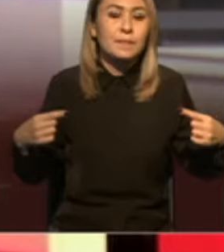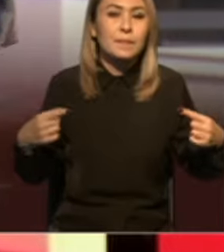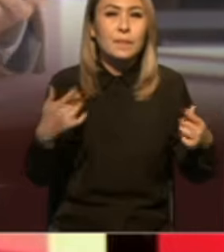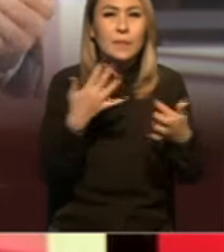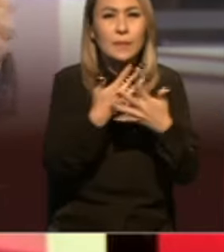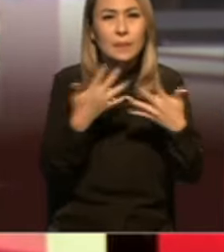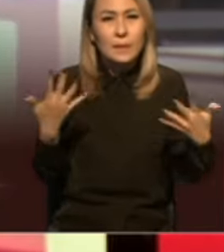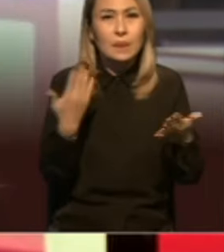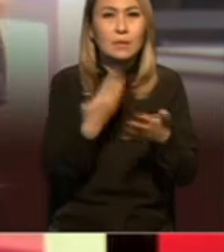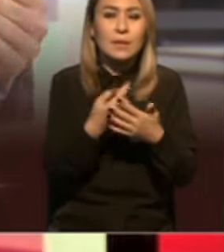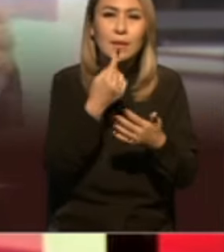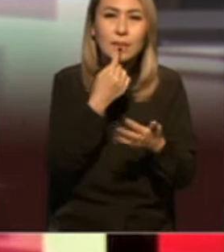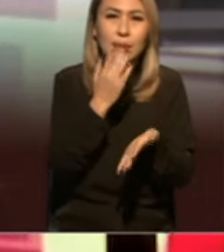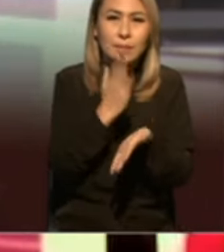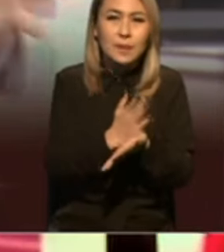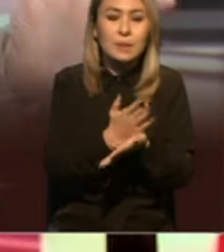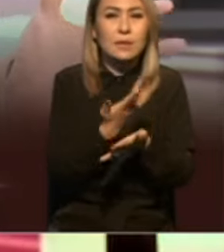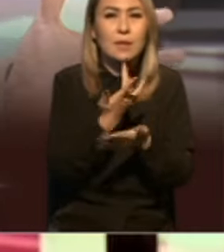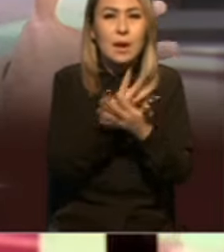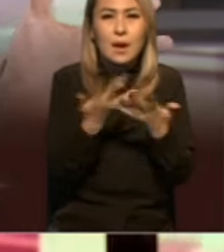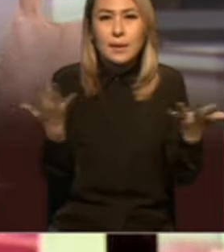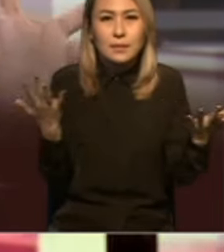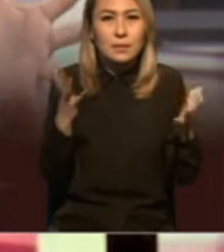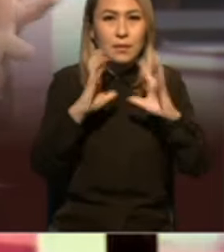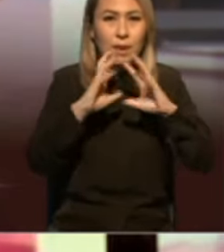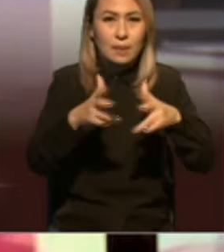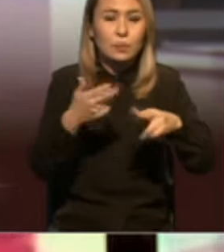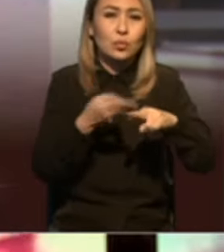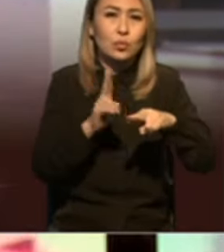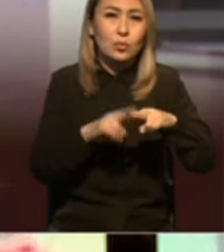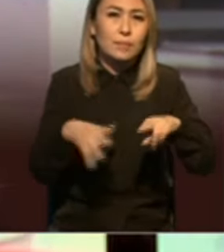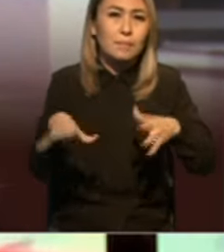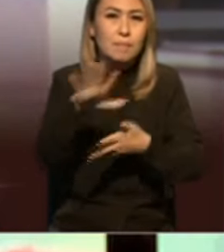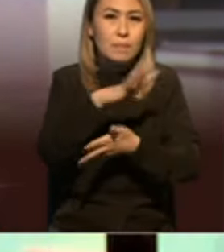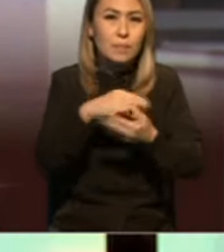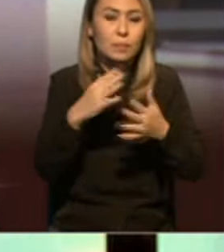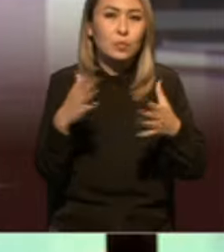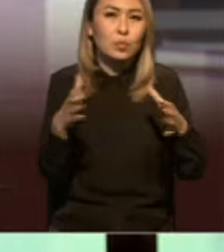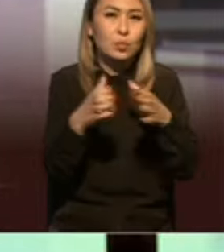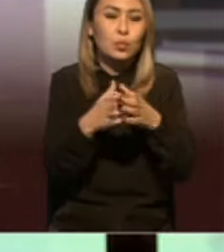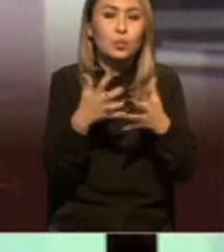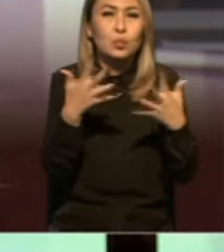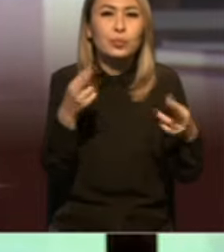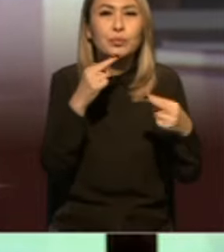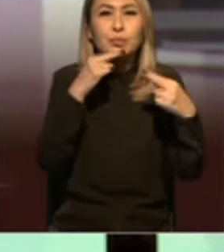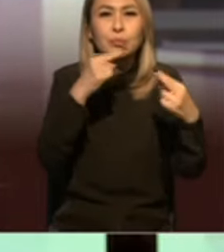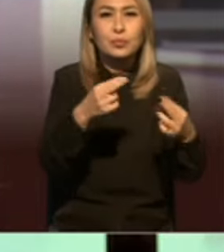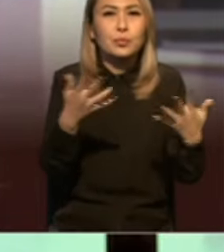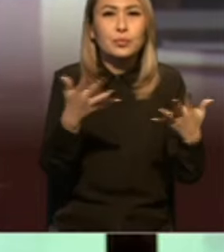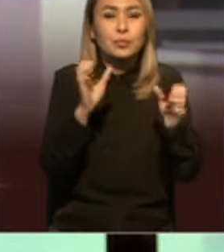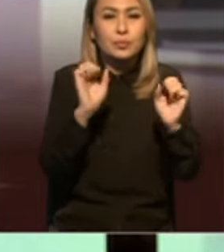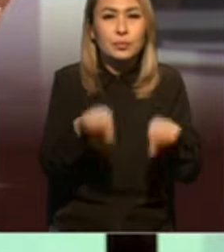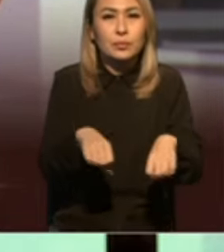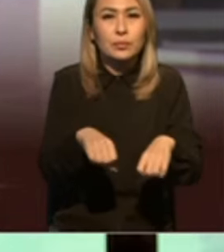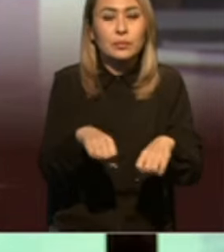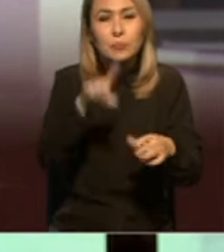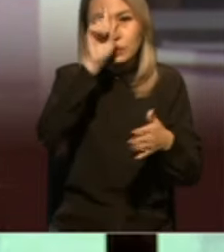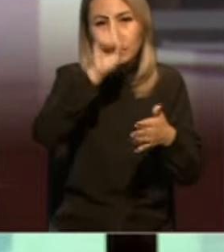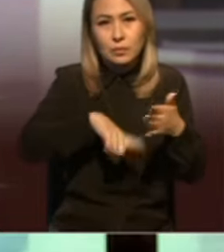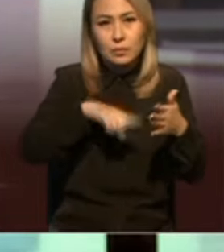нәсілден, әртүрлі тілдеріміз бар, әртүрліміз түркі әлемі. Сондықтан осылардың бәрін басын қосатын не болады? Қандай құндылық болады? Дініміз